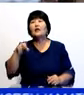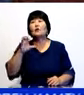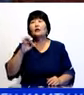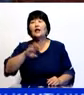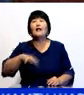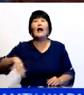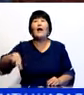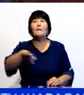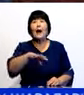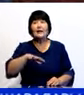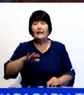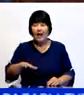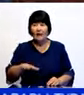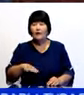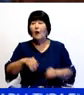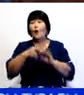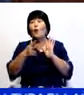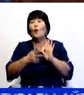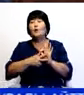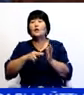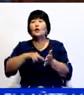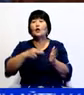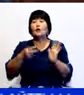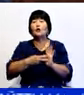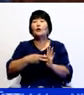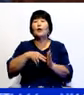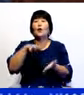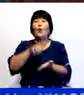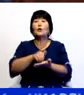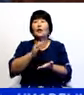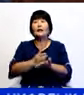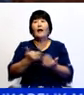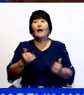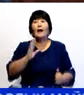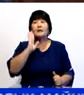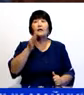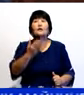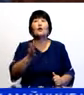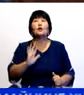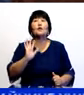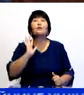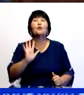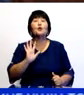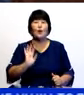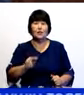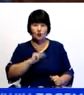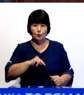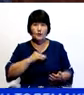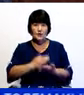аймақта 18 жоба орналастырылған, а қазіргі таңда соның 5-і жұмыс жасап тұр.